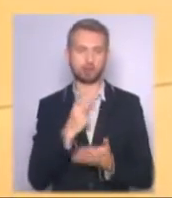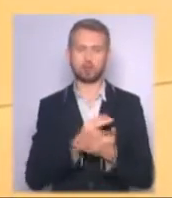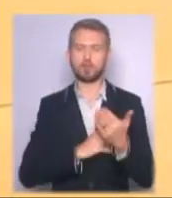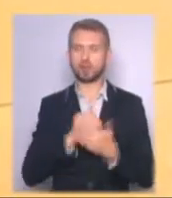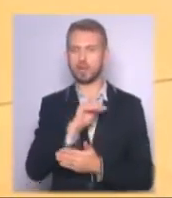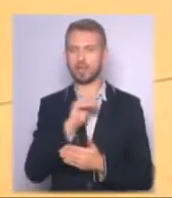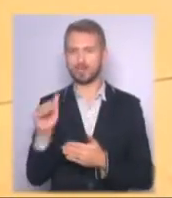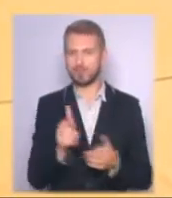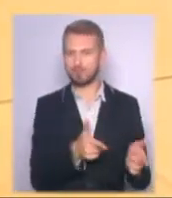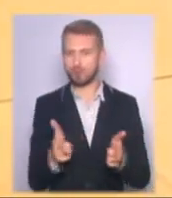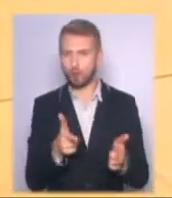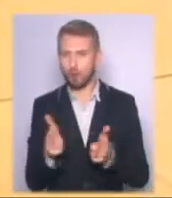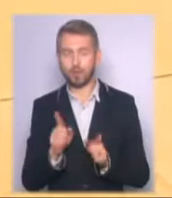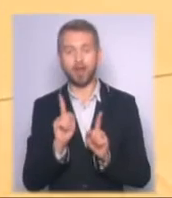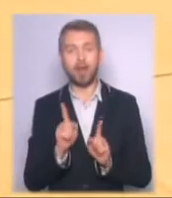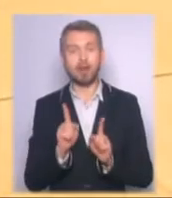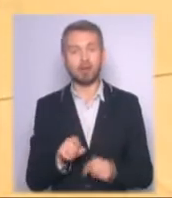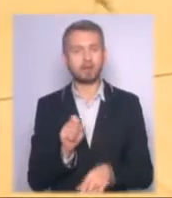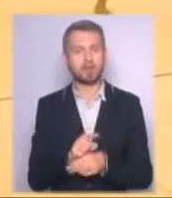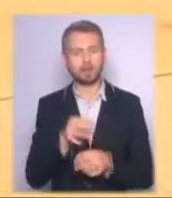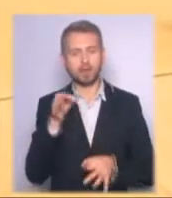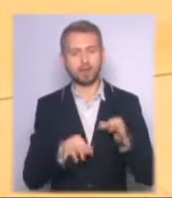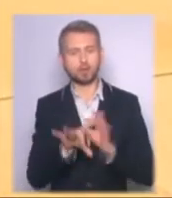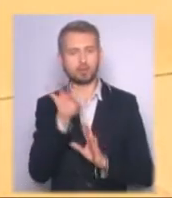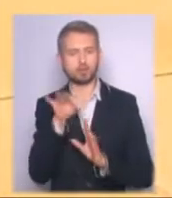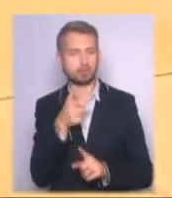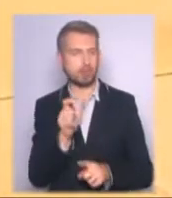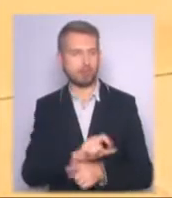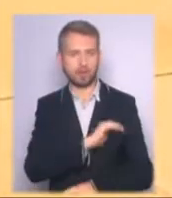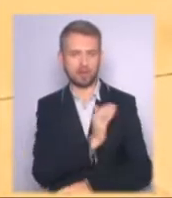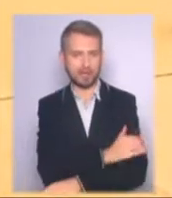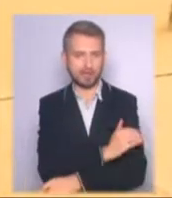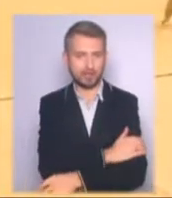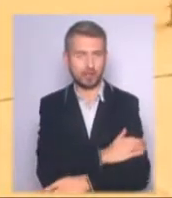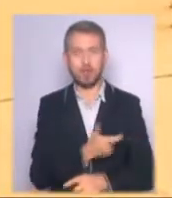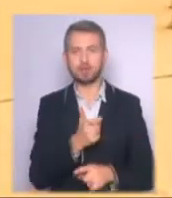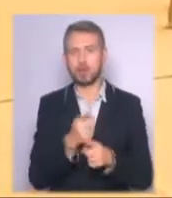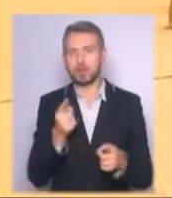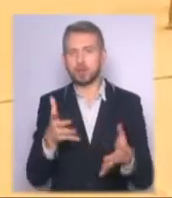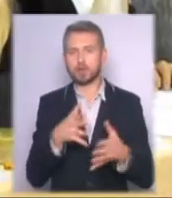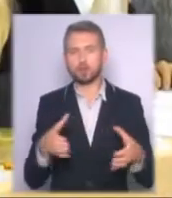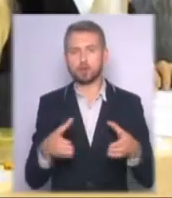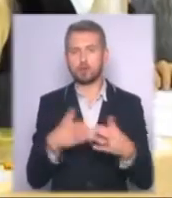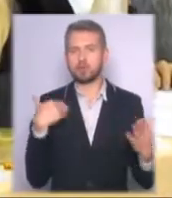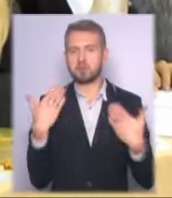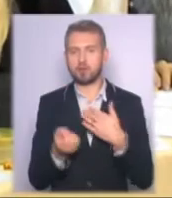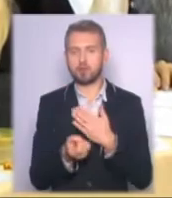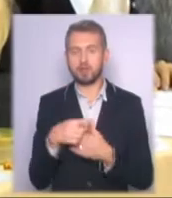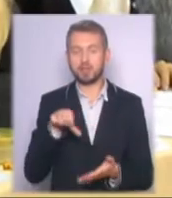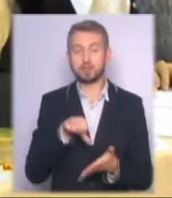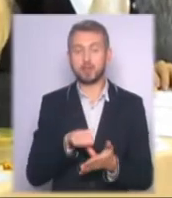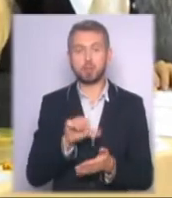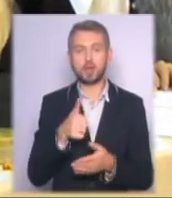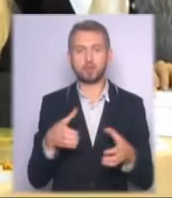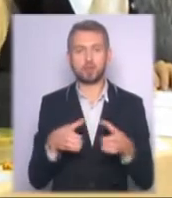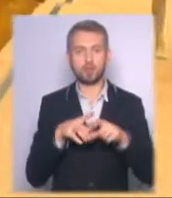рівень підготовки, але завдання суддів – визначити найсильніших. Найяскравішим у групових вправах виявився виступ першої